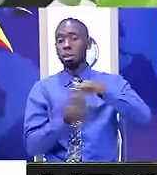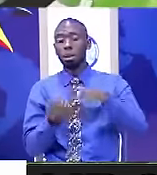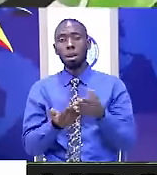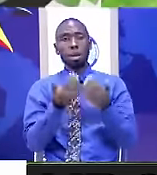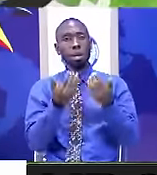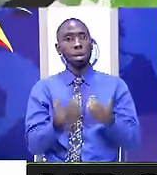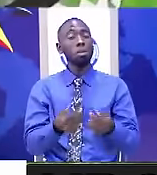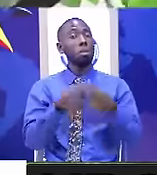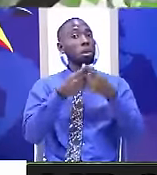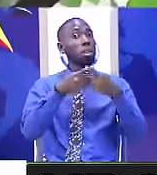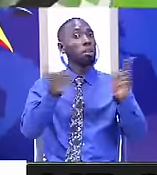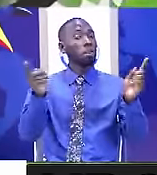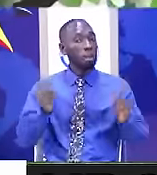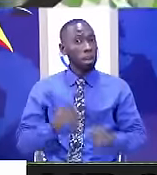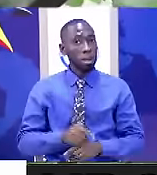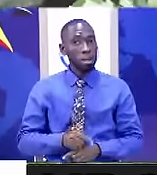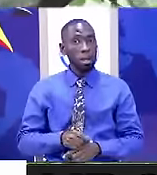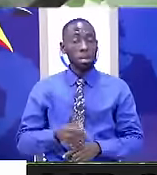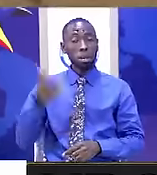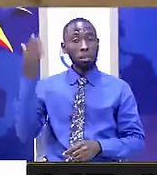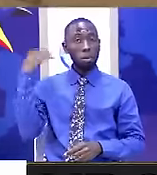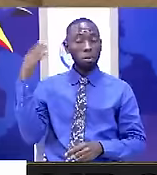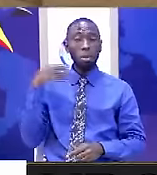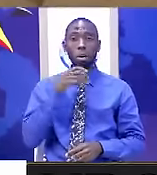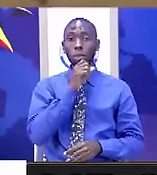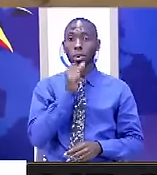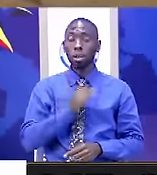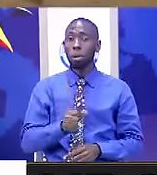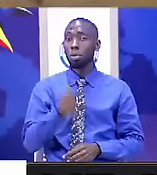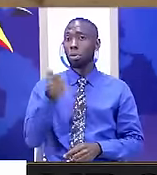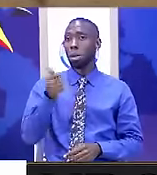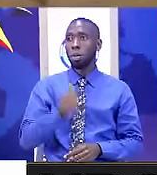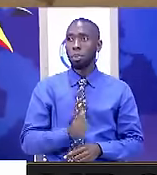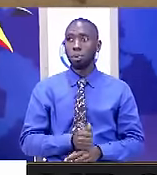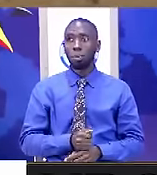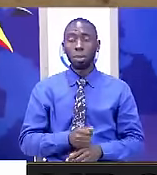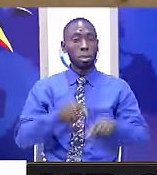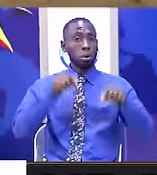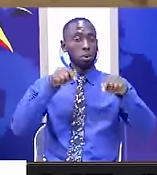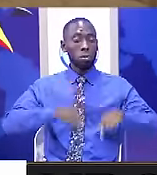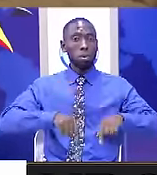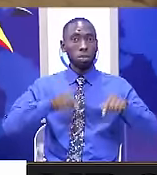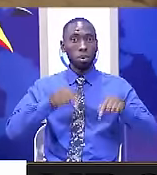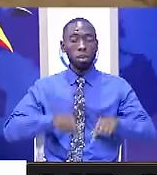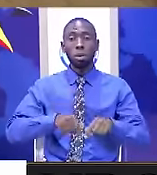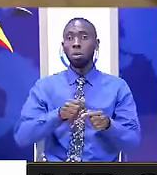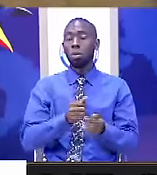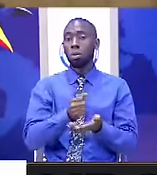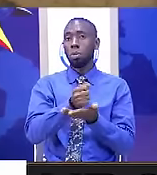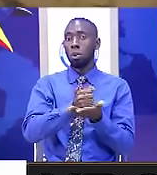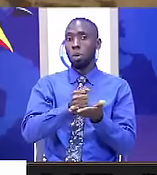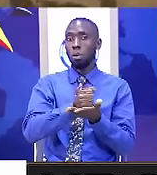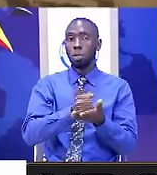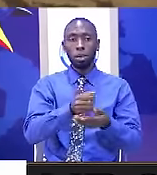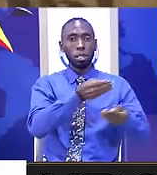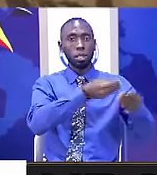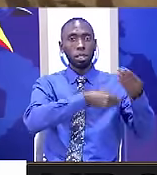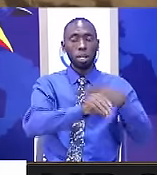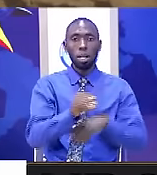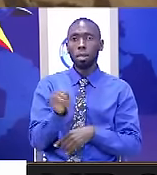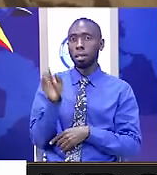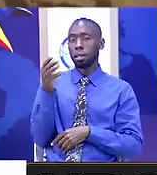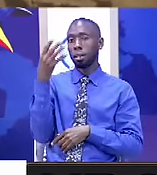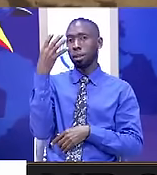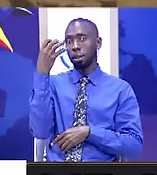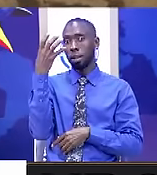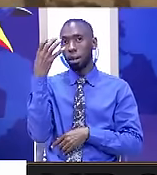na mbeera eri eyo budde emyaka egiwedde gya bamuzeeyi. Wano we twogerera emmwanyi za Uganda ezisinga zitundibwa mu ggwanga erya Italy